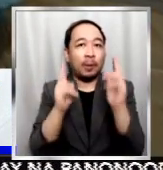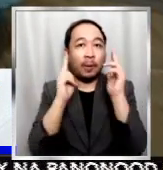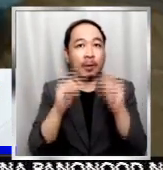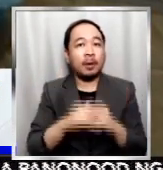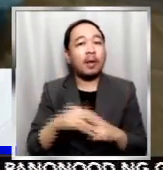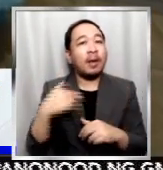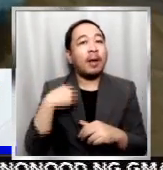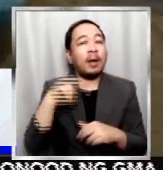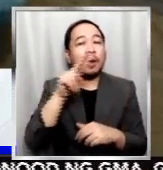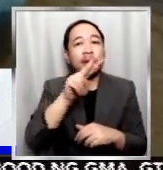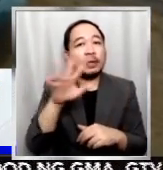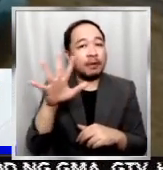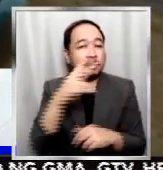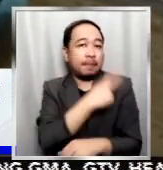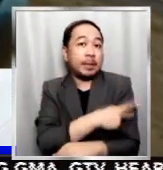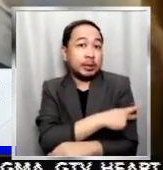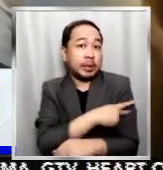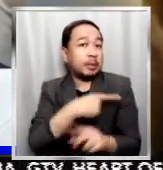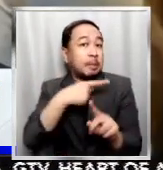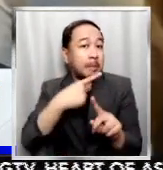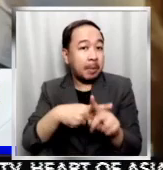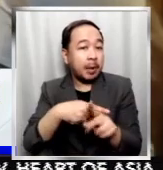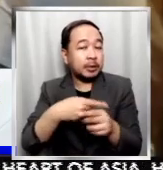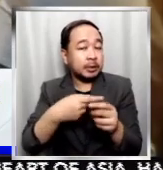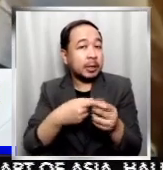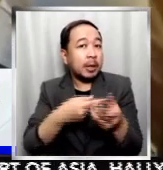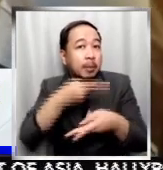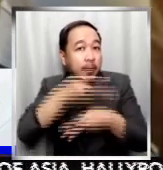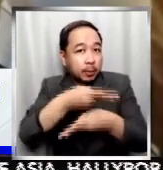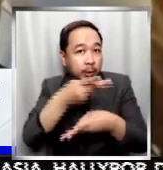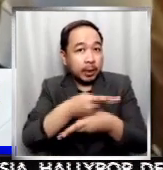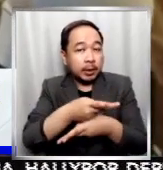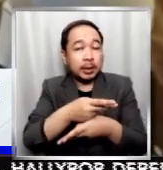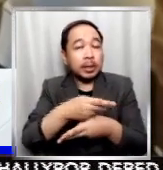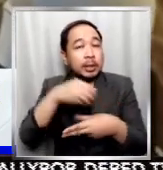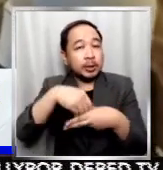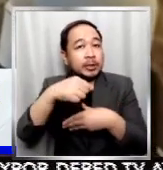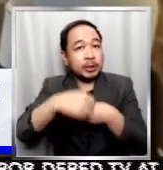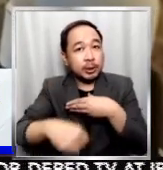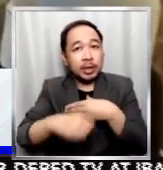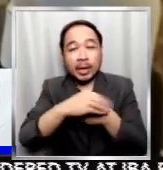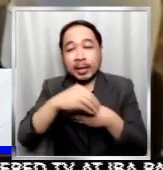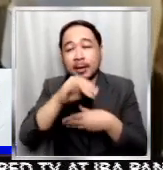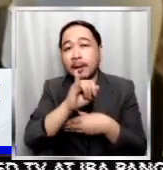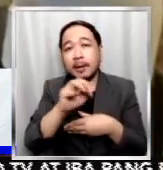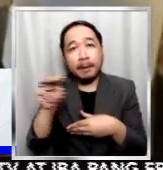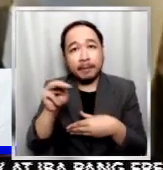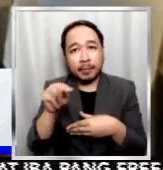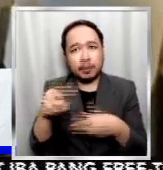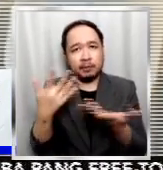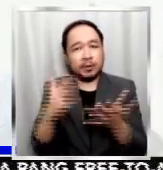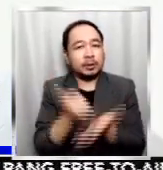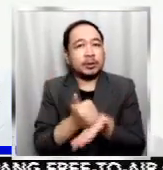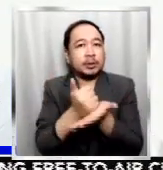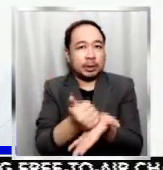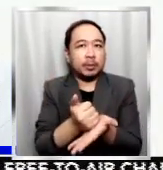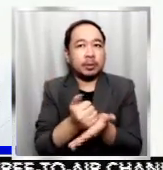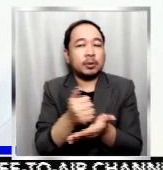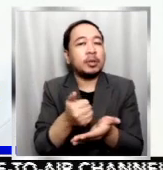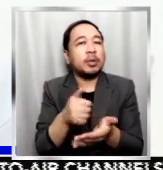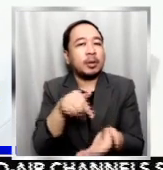at kasamang bantay mula sa surgery at internal medicine nailigtas sa tulong nilang mga health worker. Ang